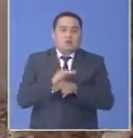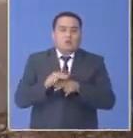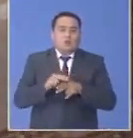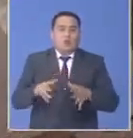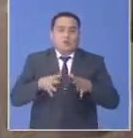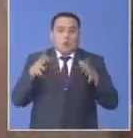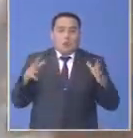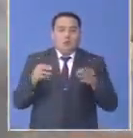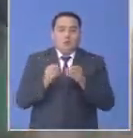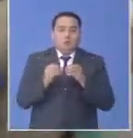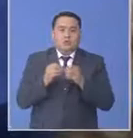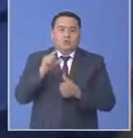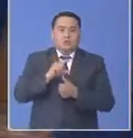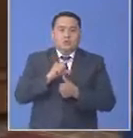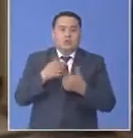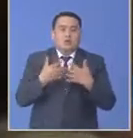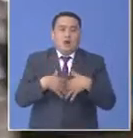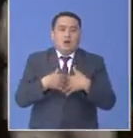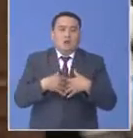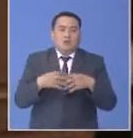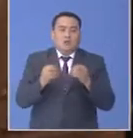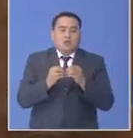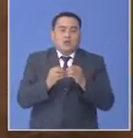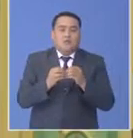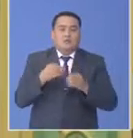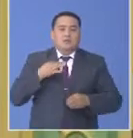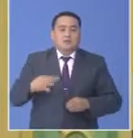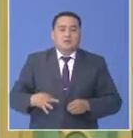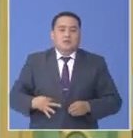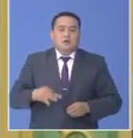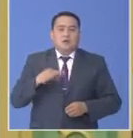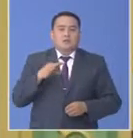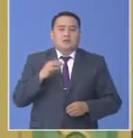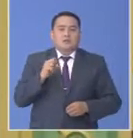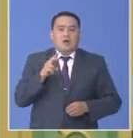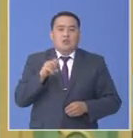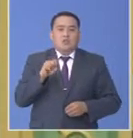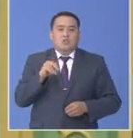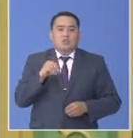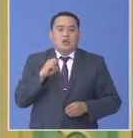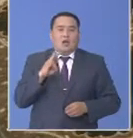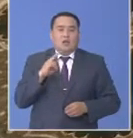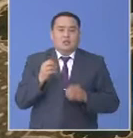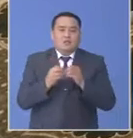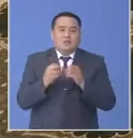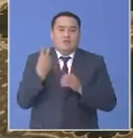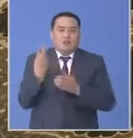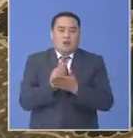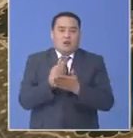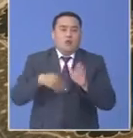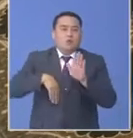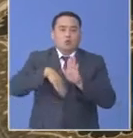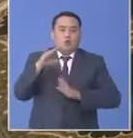больше десятка мечетей. На счету 10-го младшего сына Закиржана Кузиева это уже вторая мечеть. Он один из